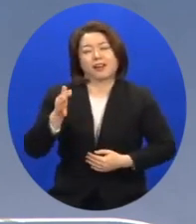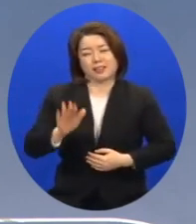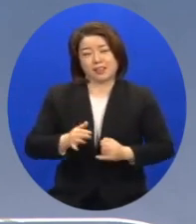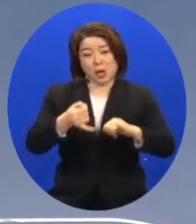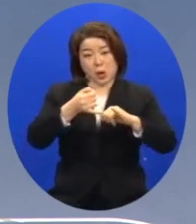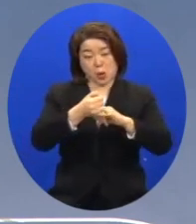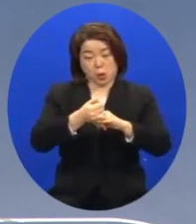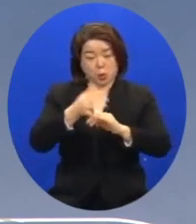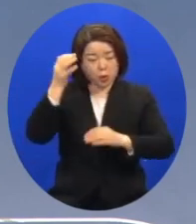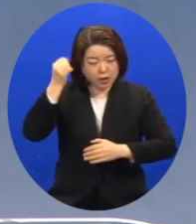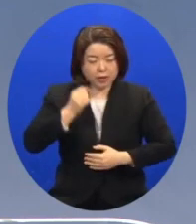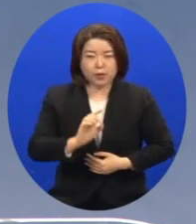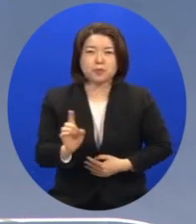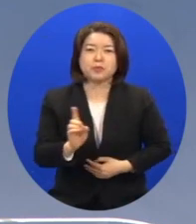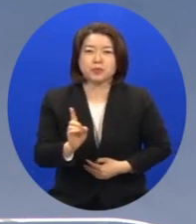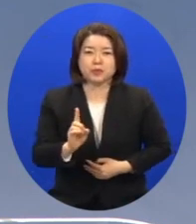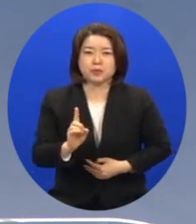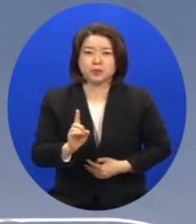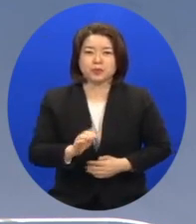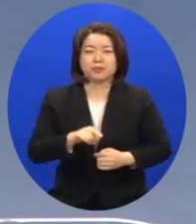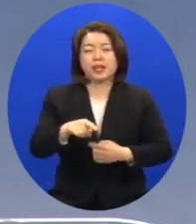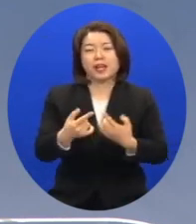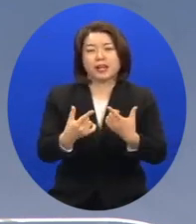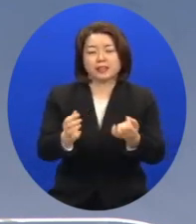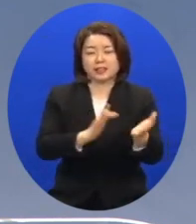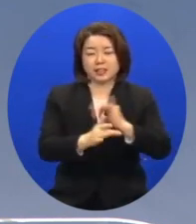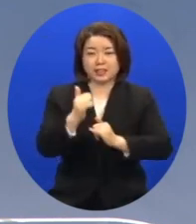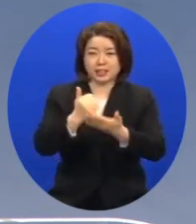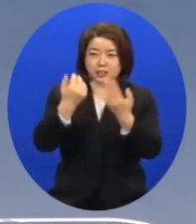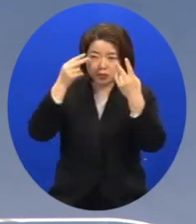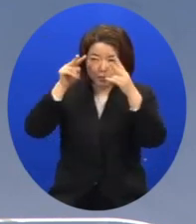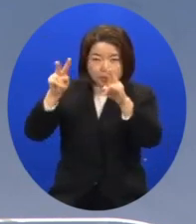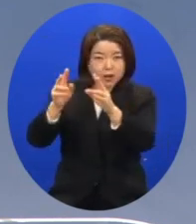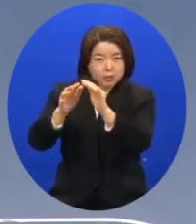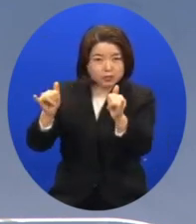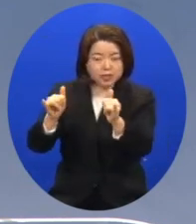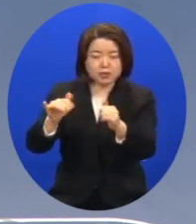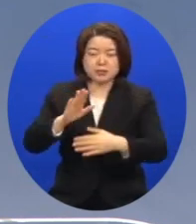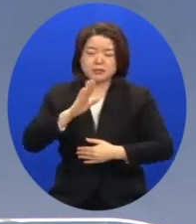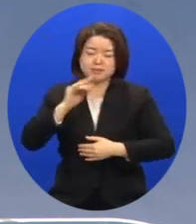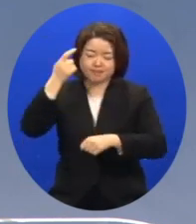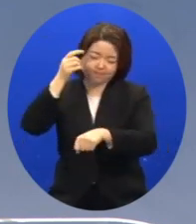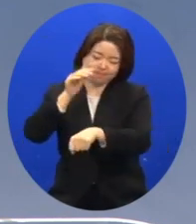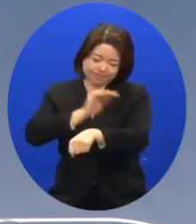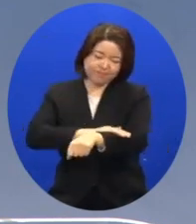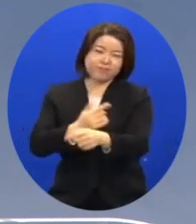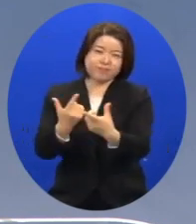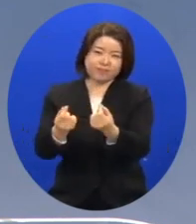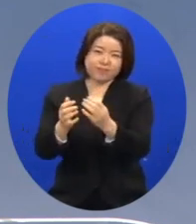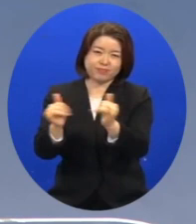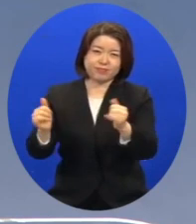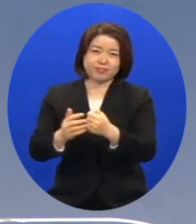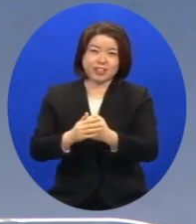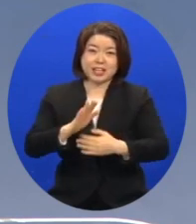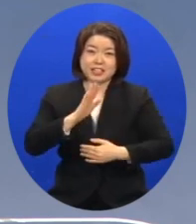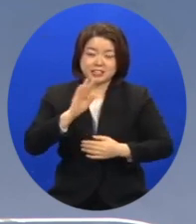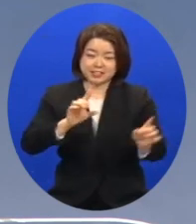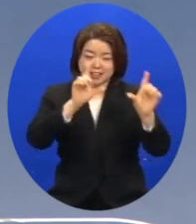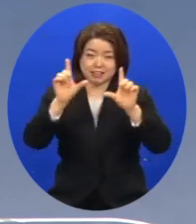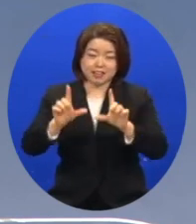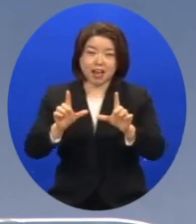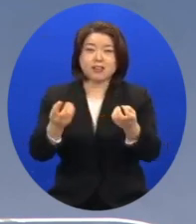아셔야 되요 그렇게 예수님을 바라보는 사람이 진짜 지혜로운 사람 이에요 진짜 살 길을 아는